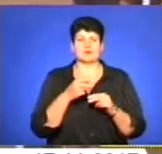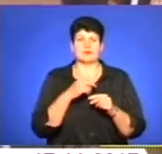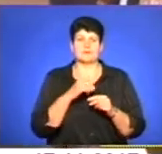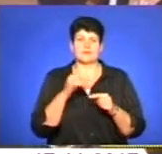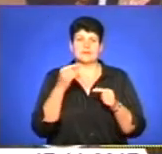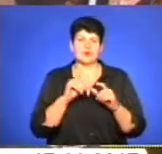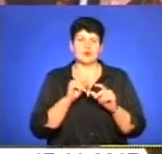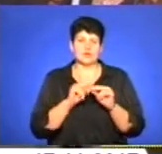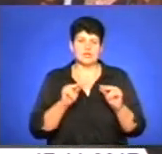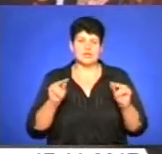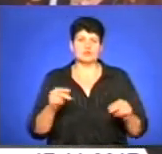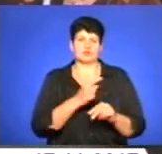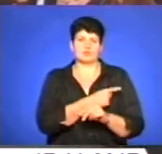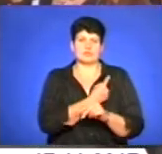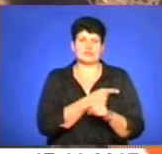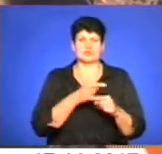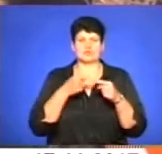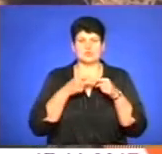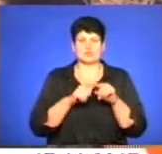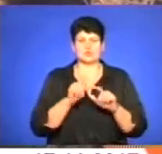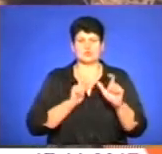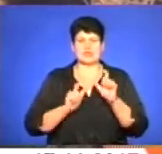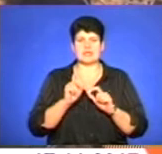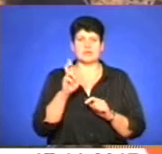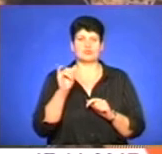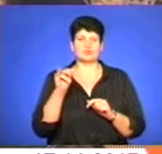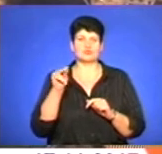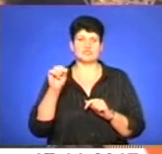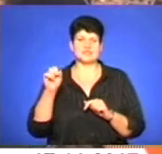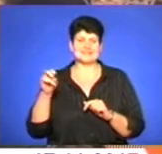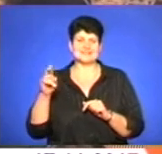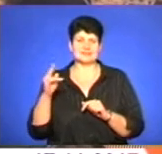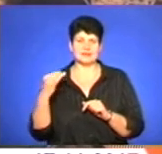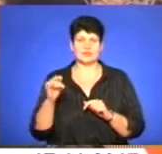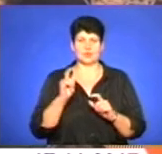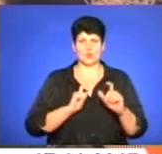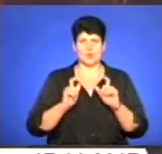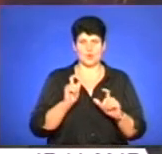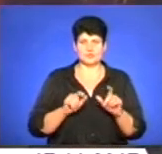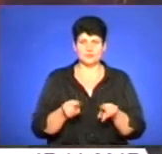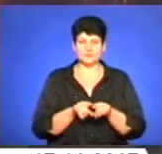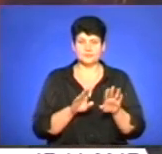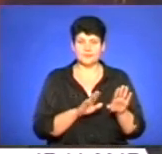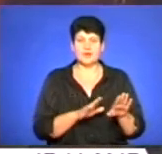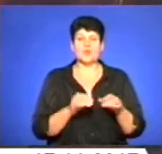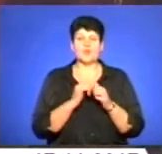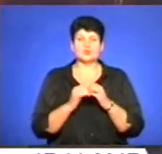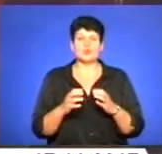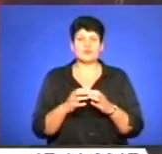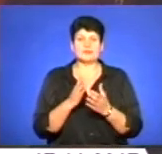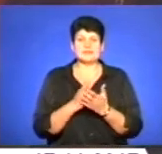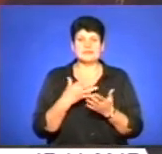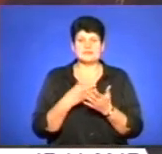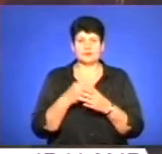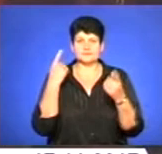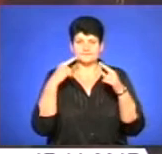технічного та медичного університетів, а також Бучацького коледжу Подільського аграрно-технічного університету. У кожної команди є своя